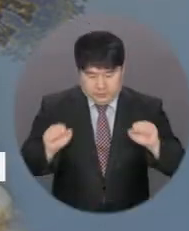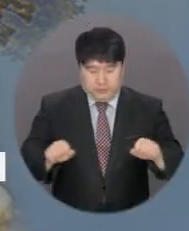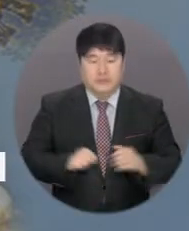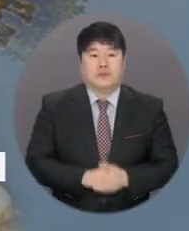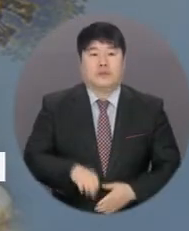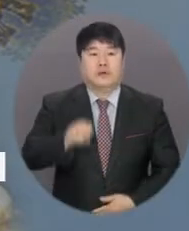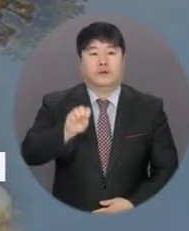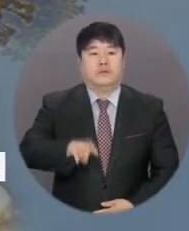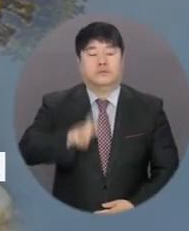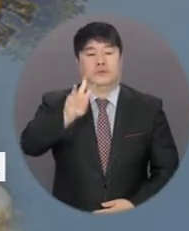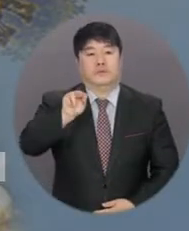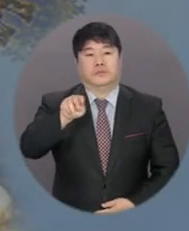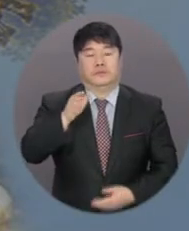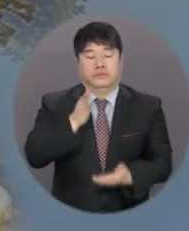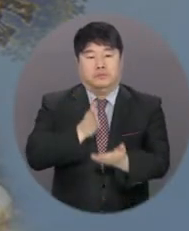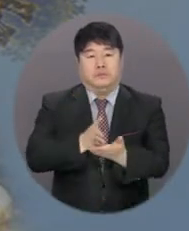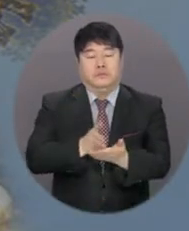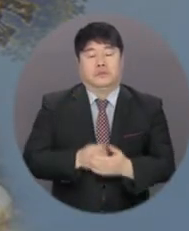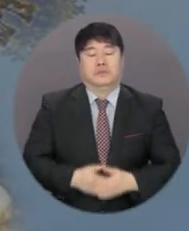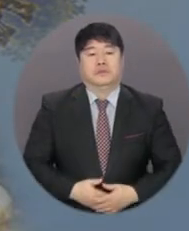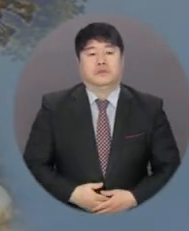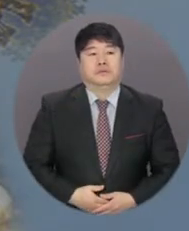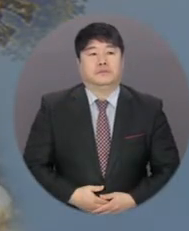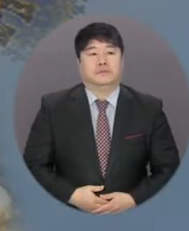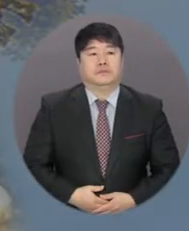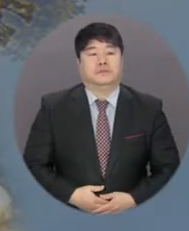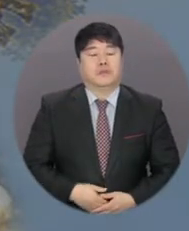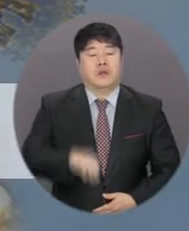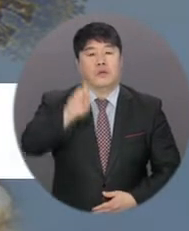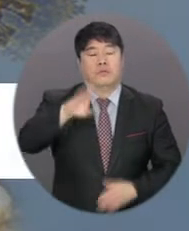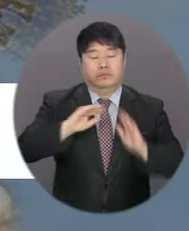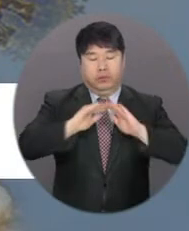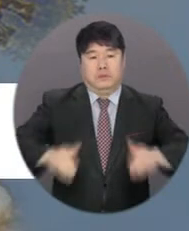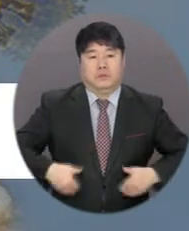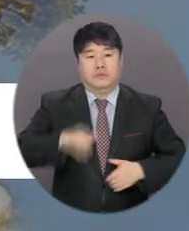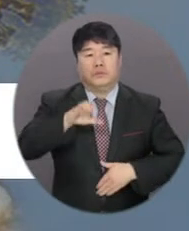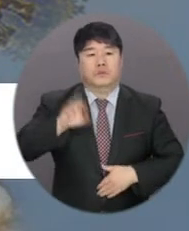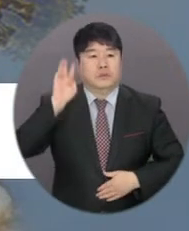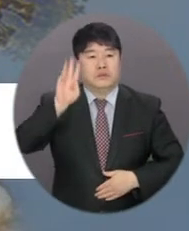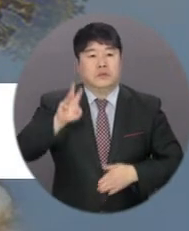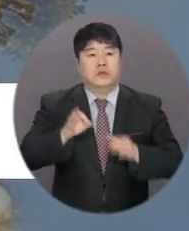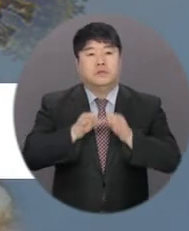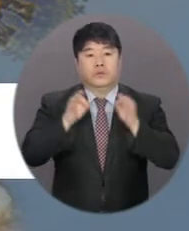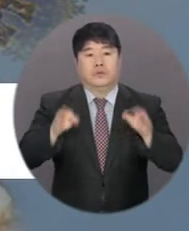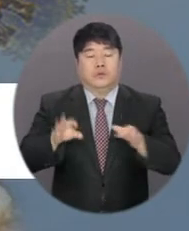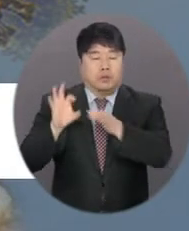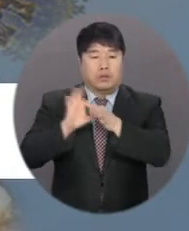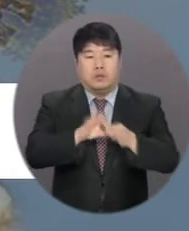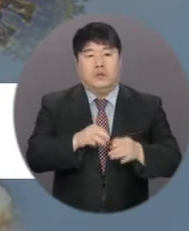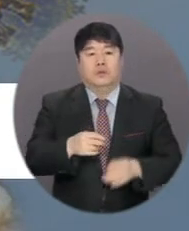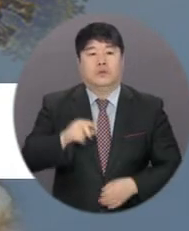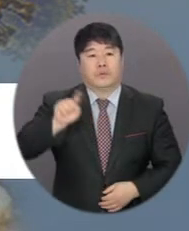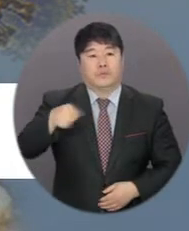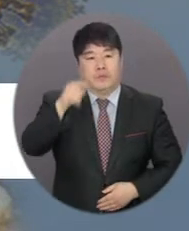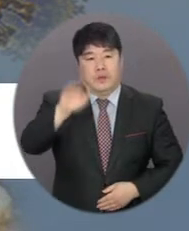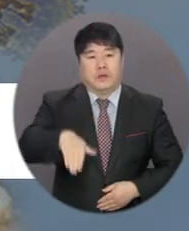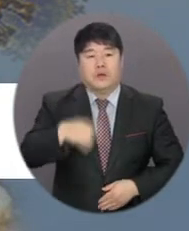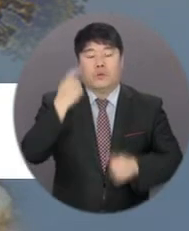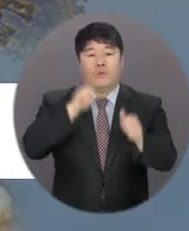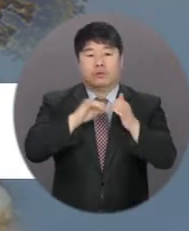여러분 안녕하십니까 광주 mbc 뉴스데스크 입니다 광주 전남에서 사흘 연속 두 자리수 확장자가 나오는 가운데